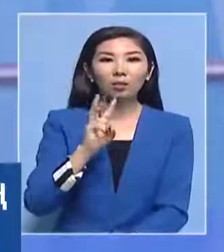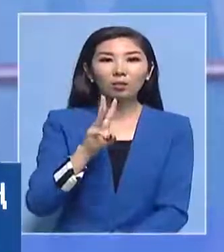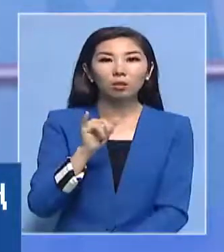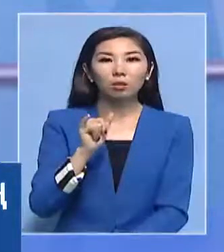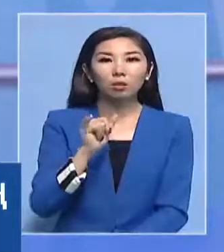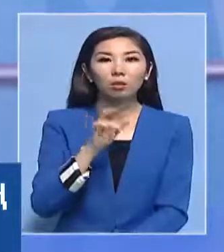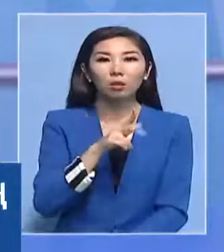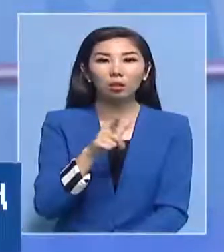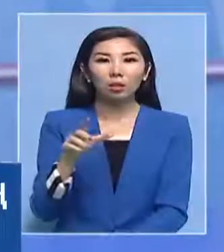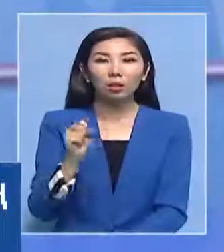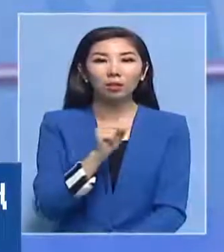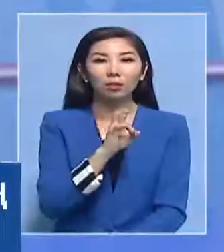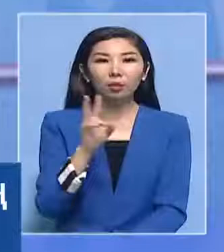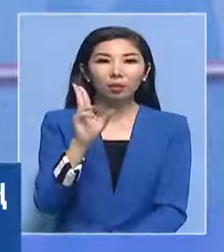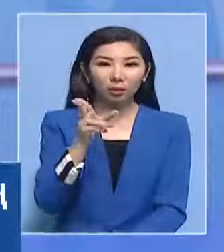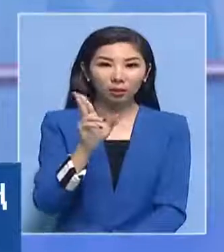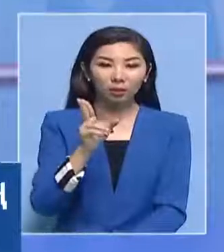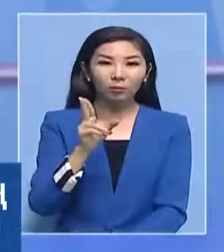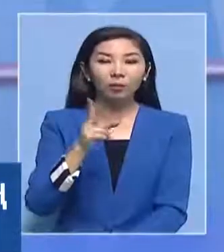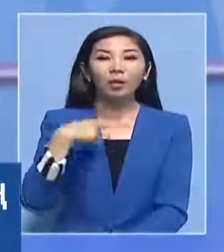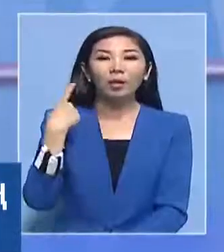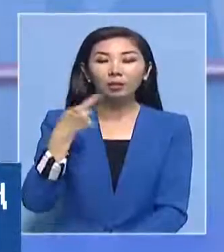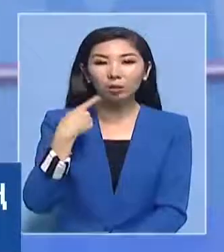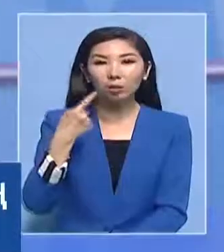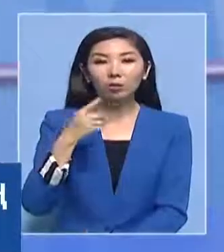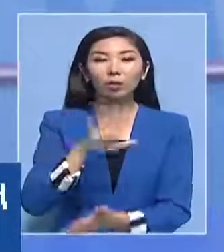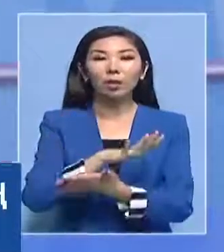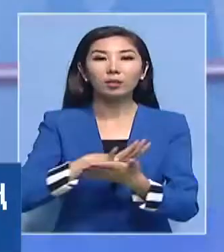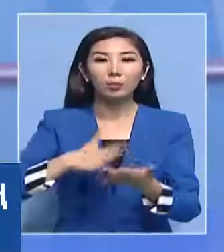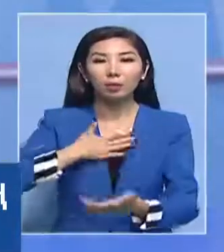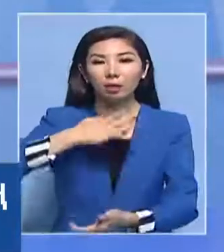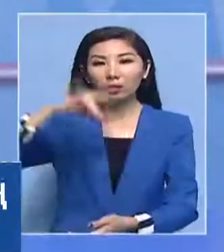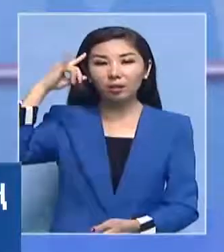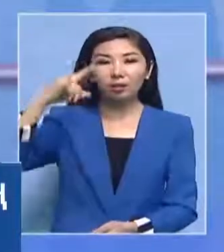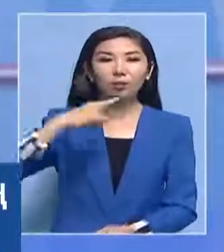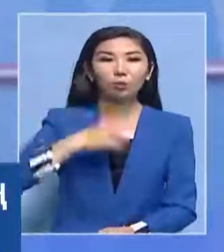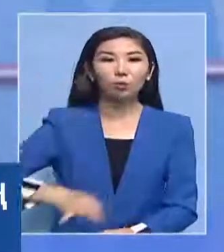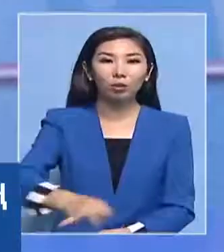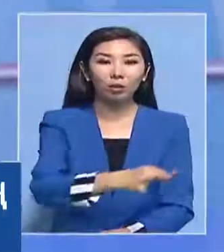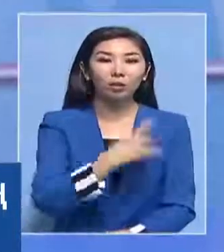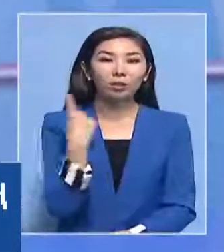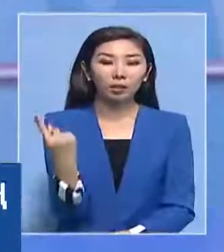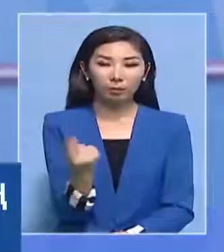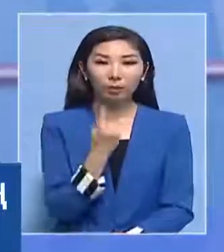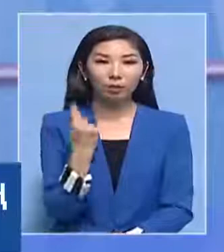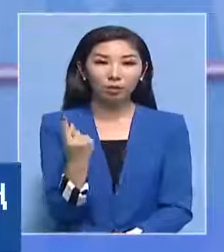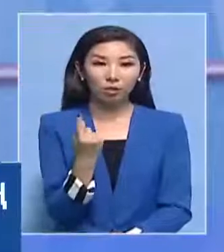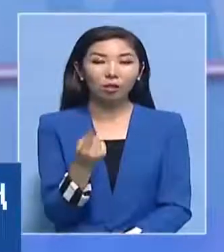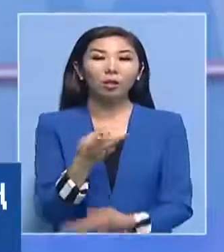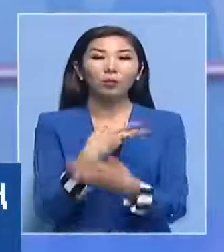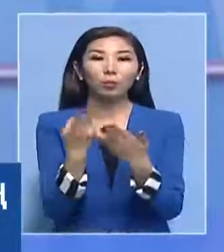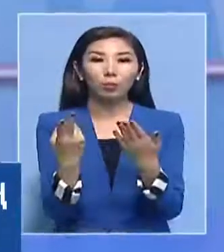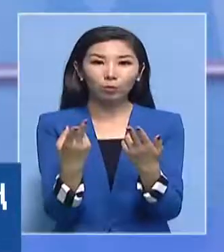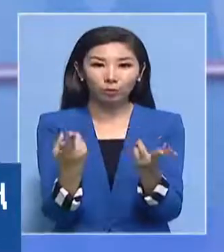жаңа меморандумымыз бар. Ол айта кетейін, айттым да, ол біздің Қазақстан Республикасында ең бірінші сондай